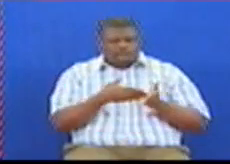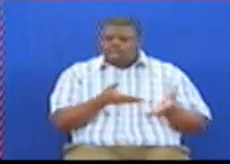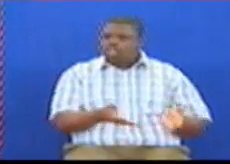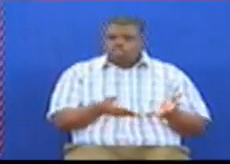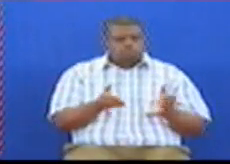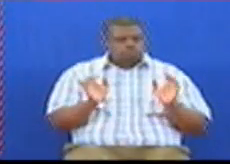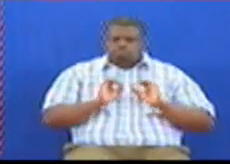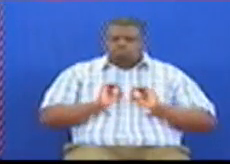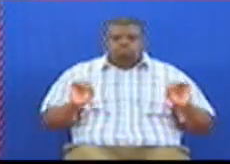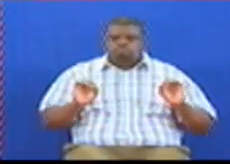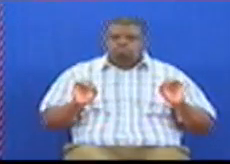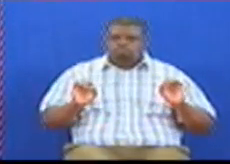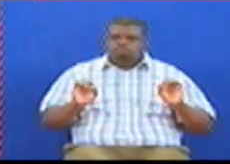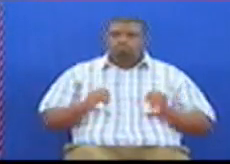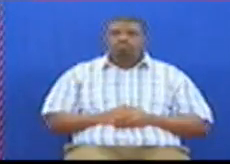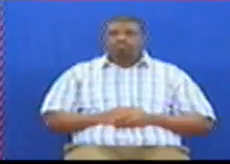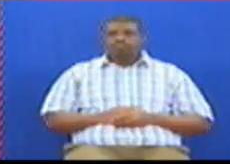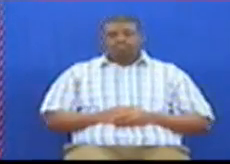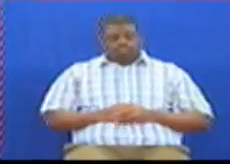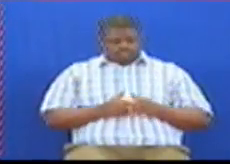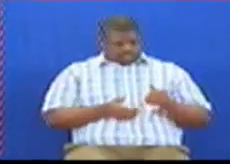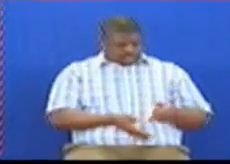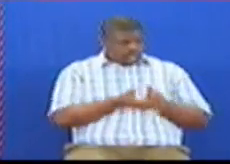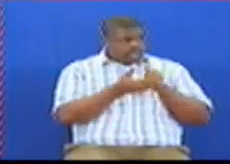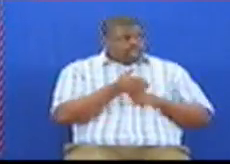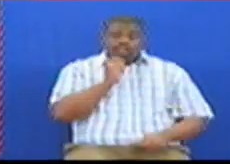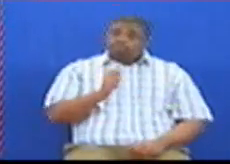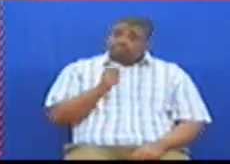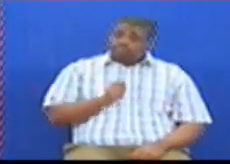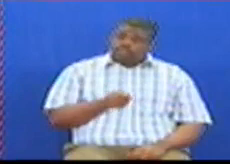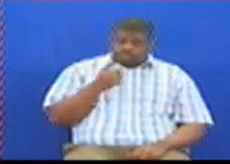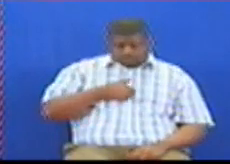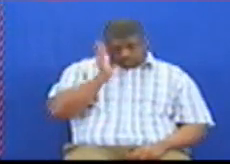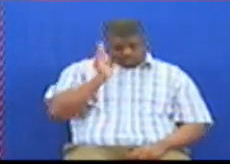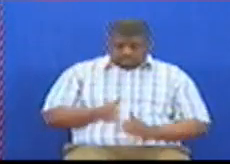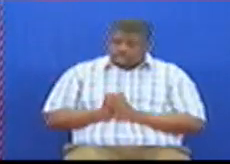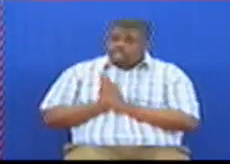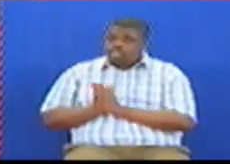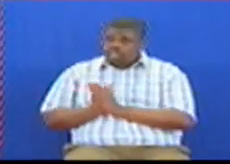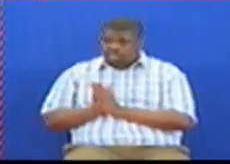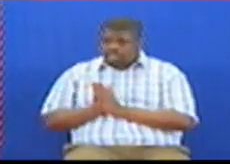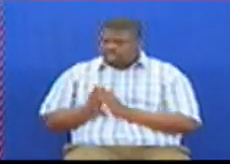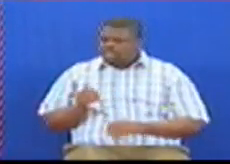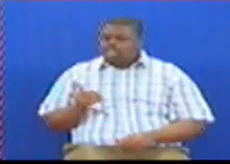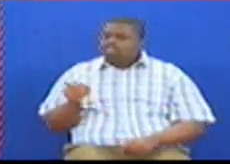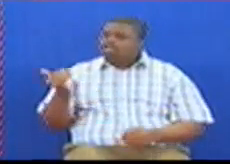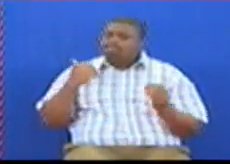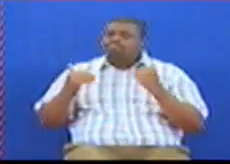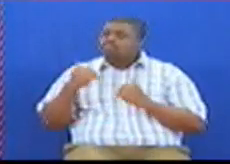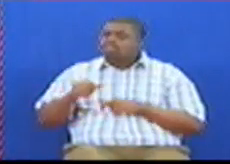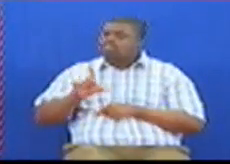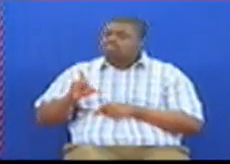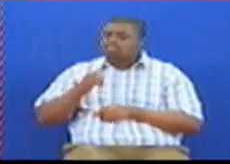maeneo mengine ya kule Kilosa. Mheshimiwa naibu spika, naiomba serikali ituambie ni lini itatujengea hili